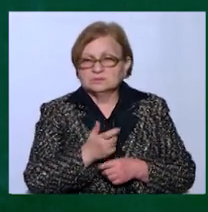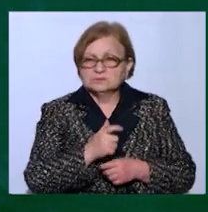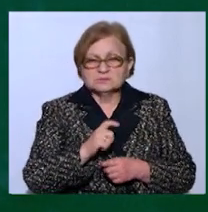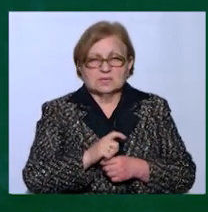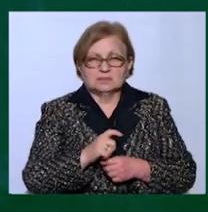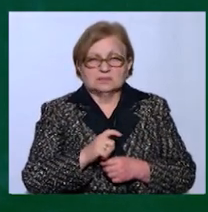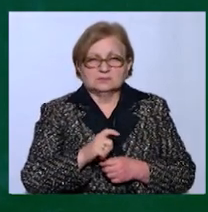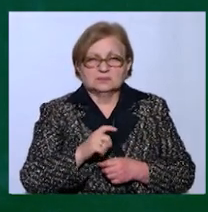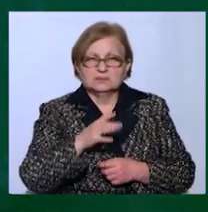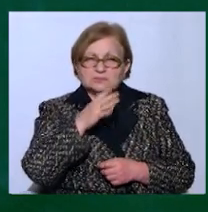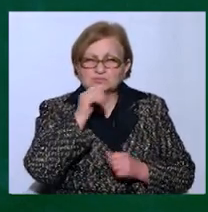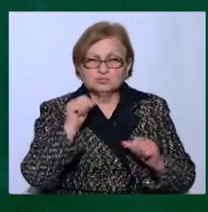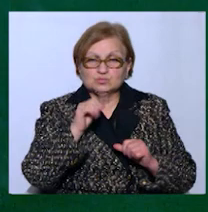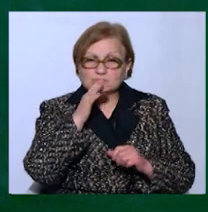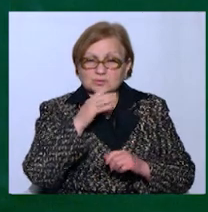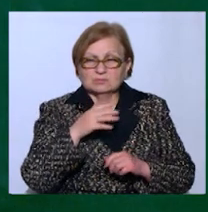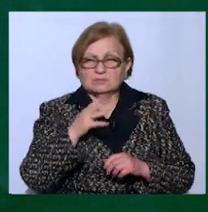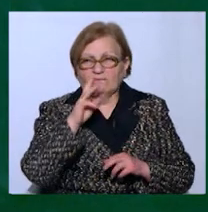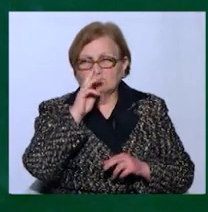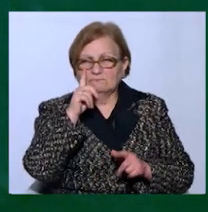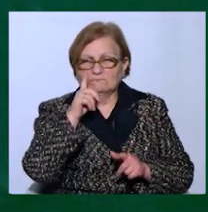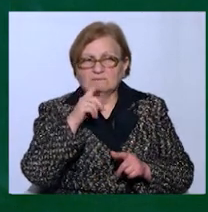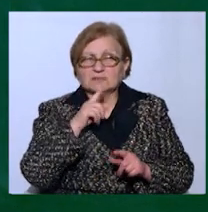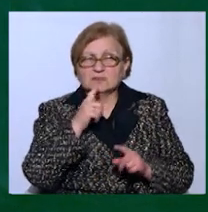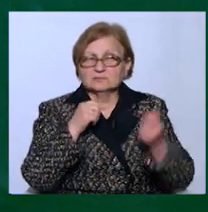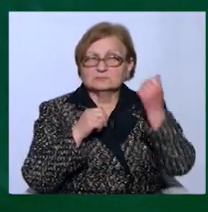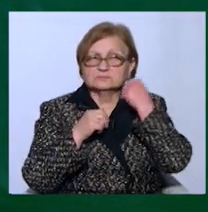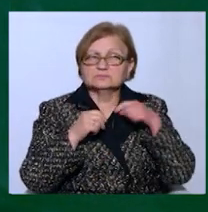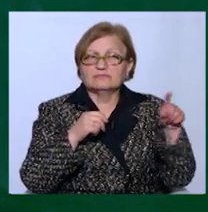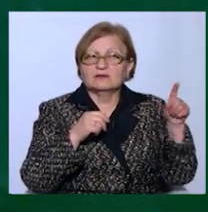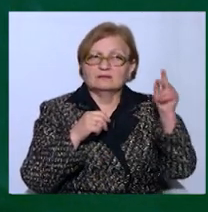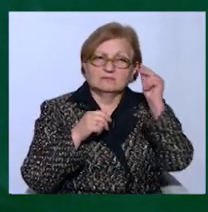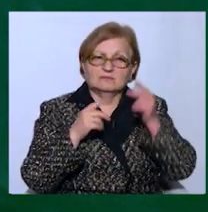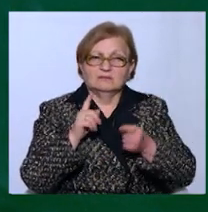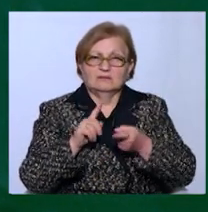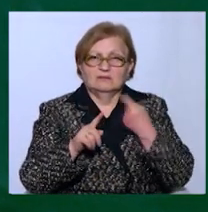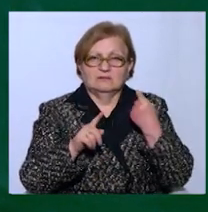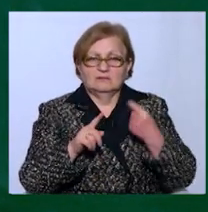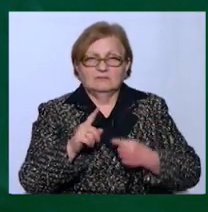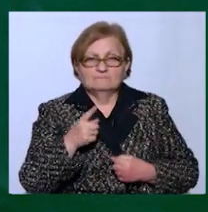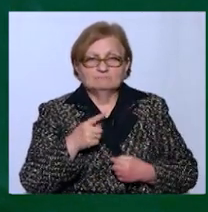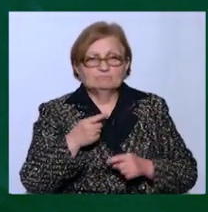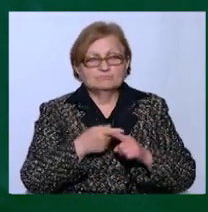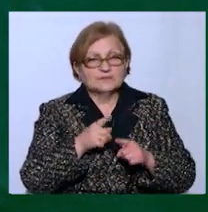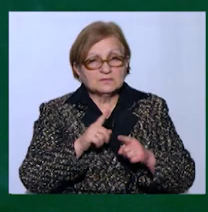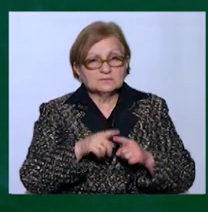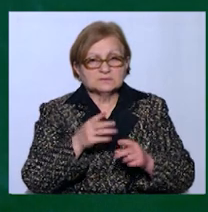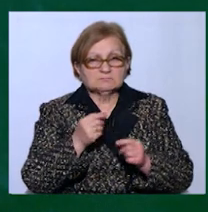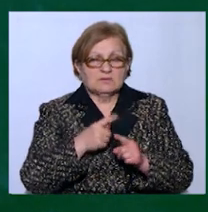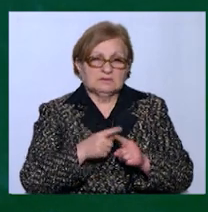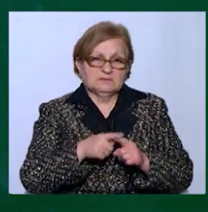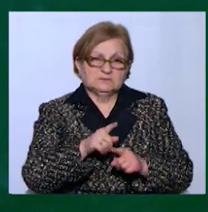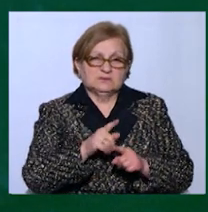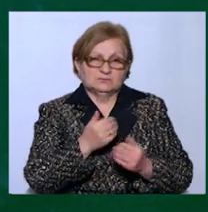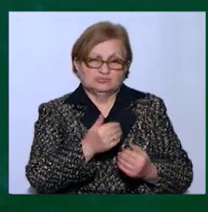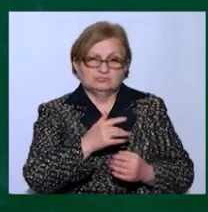ძალიან სავალალო დროს, რომ იტყვი, აი მე აი მაშინ რომ ეს არ გავაკეთე, ეს არის საგნის სწავლის სპეციფიკა, განსაკუთრებით